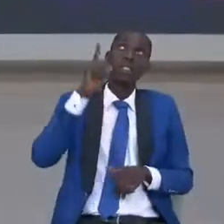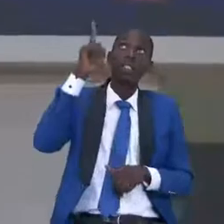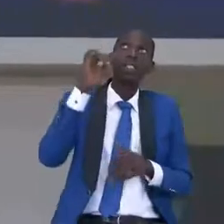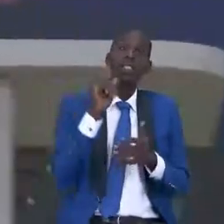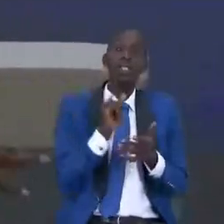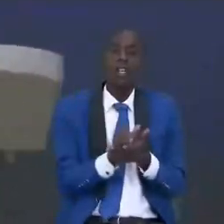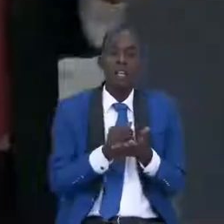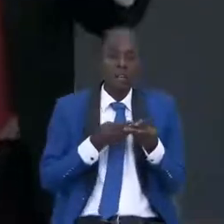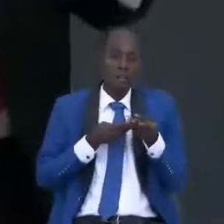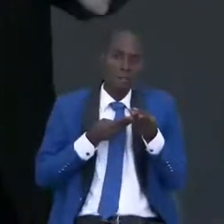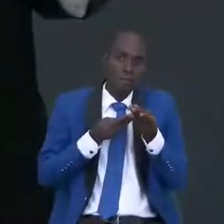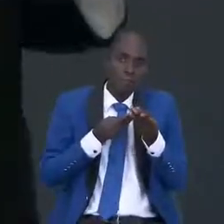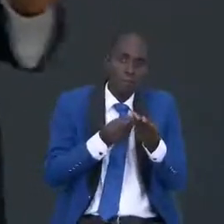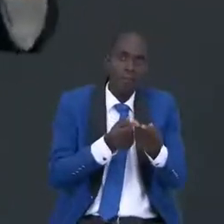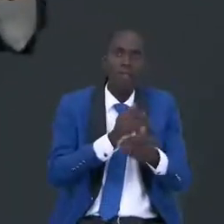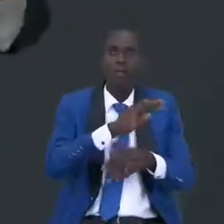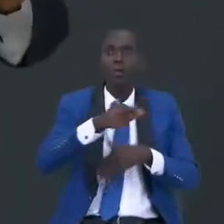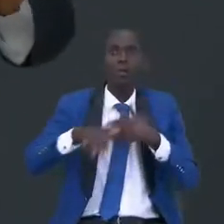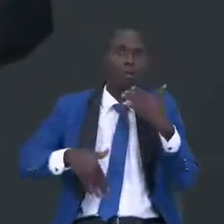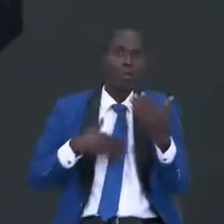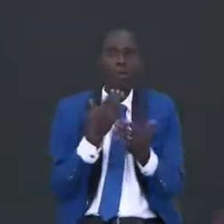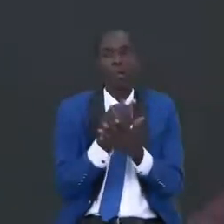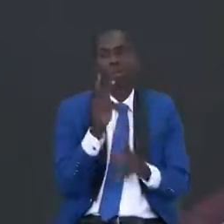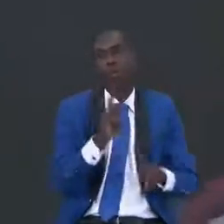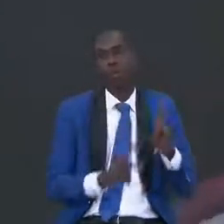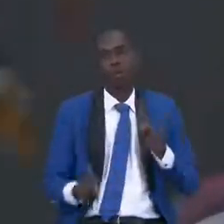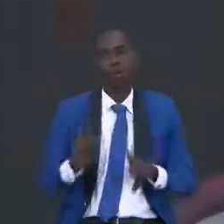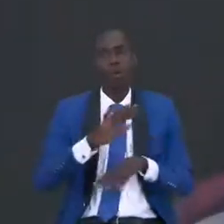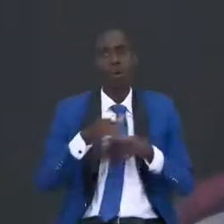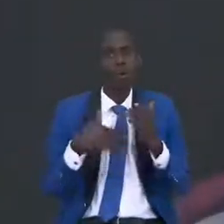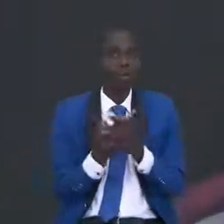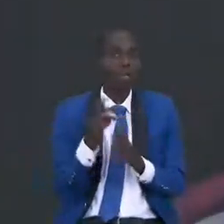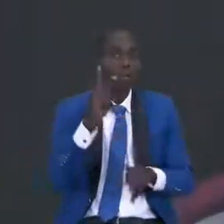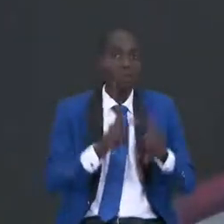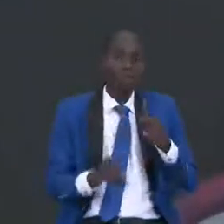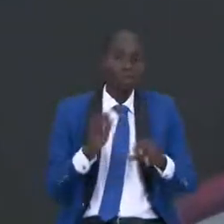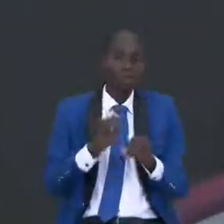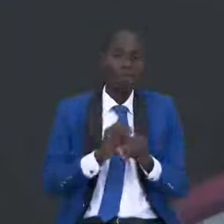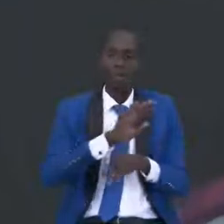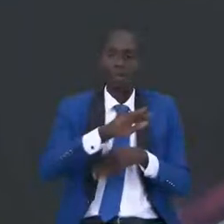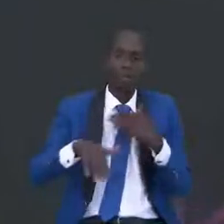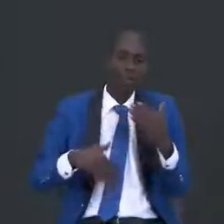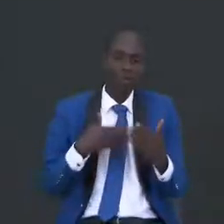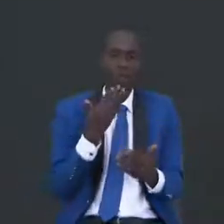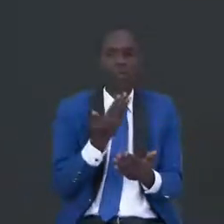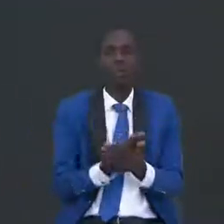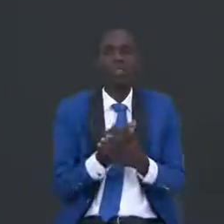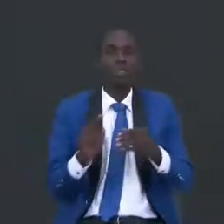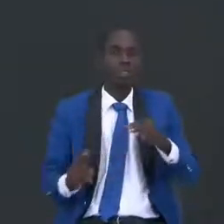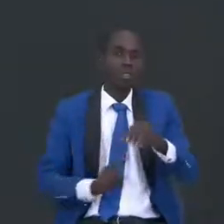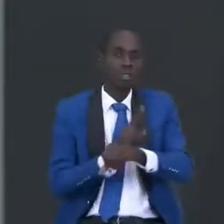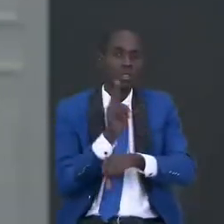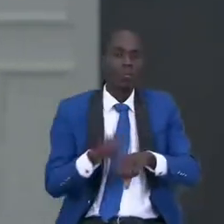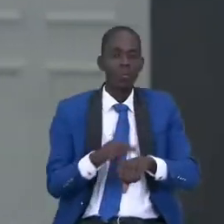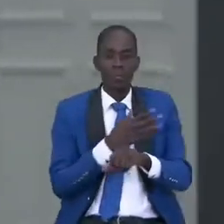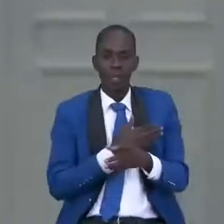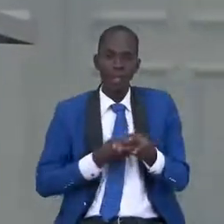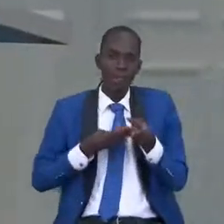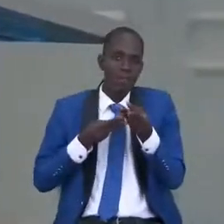nourrit tout le monde, tous ceux qui sont dans toute la nation et il les a nourris